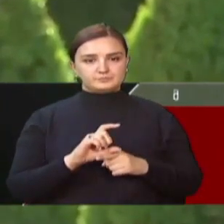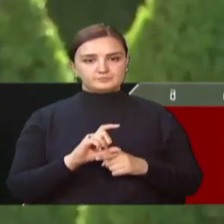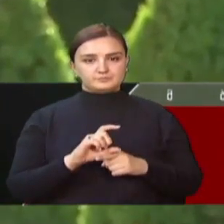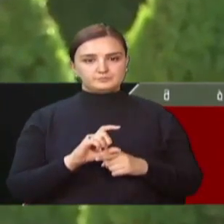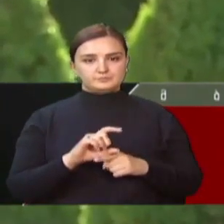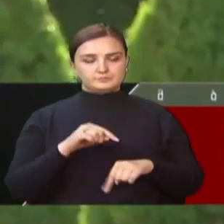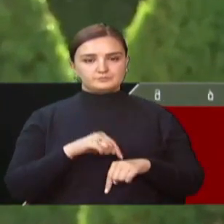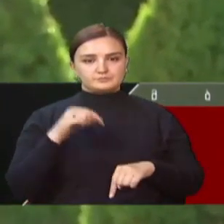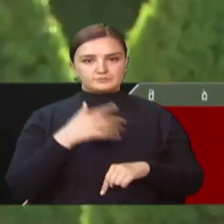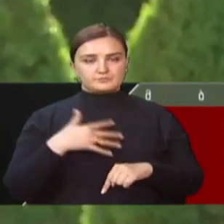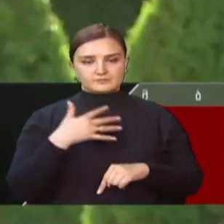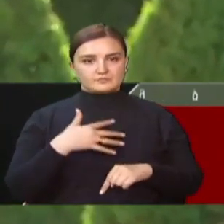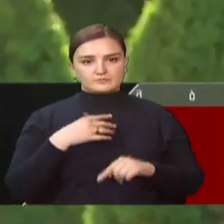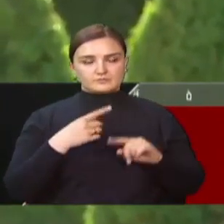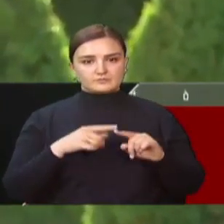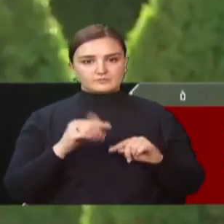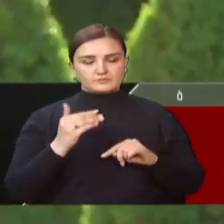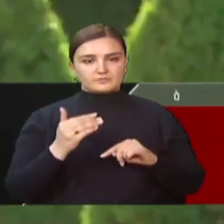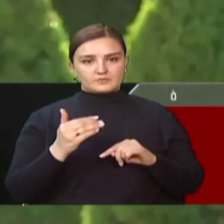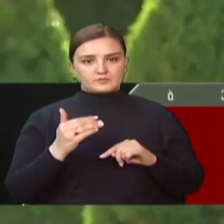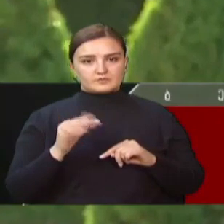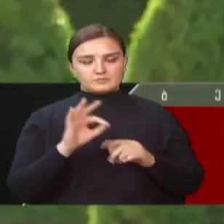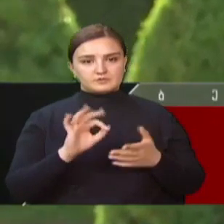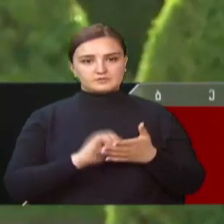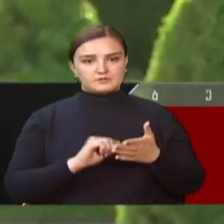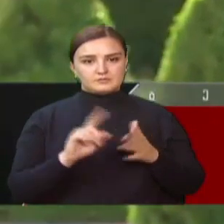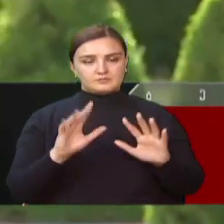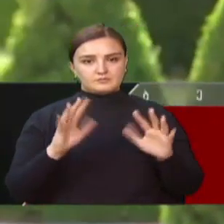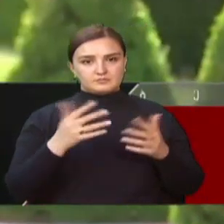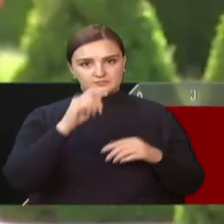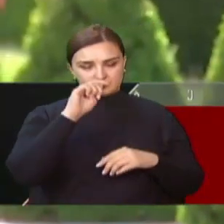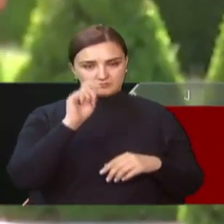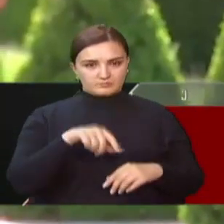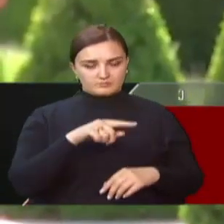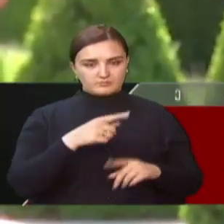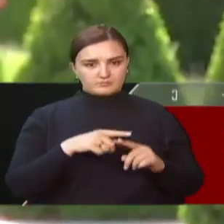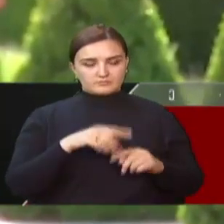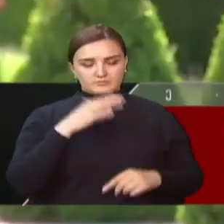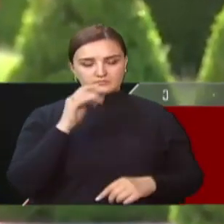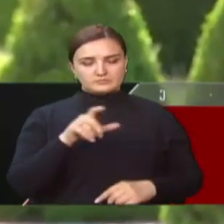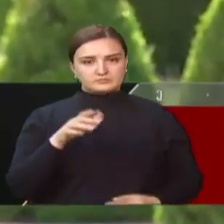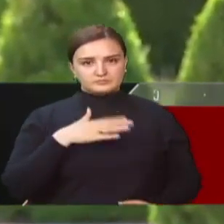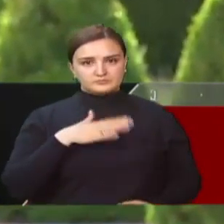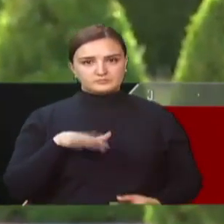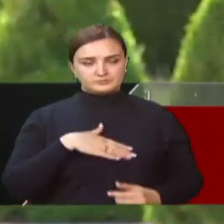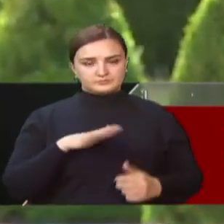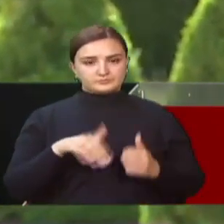at ganuisti. Imis gamurat scteba Ucraina și. Ata s-a dat amiani rubeva